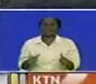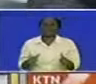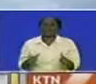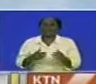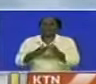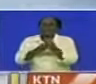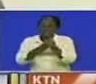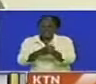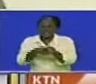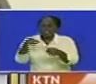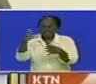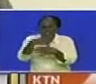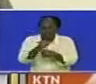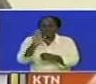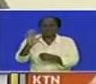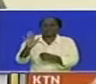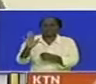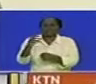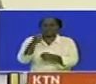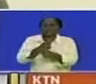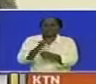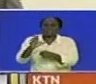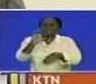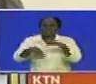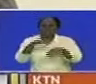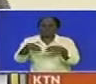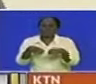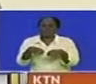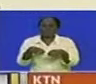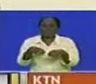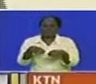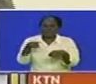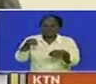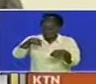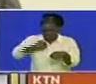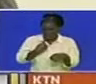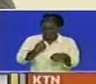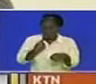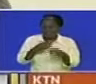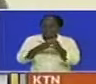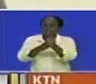kuongozwa na chama chao cha wafanyikazi wa mashamba makubwa ambacho mimi ninaongoza.